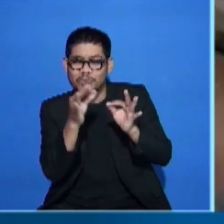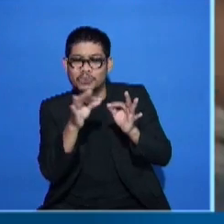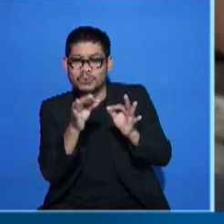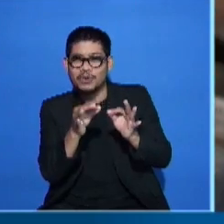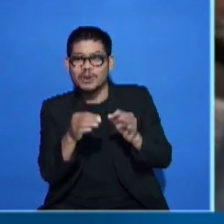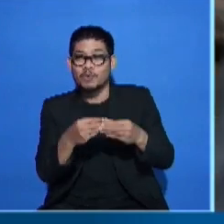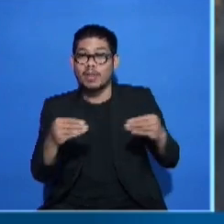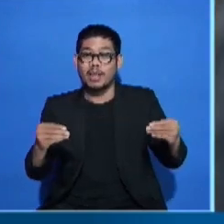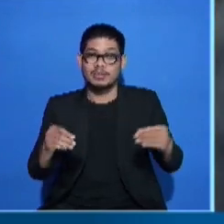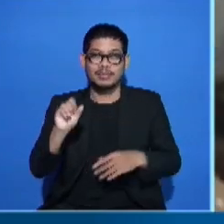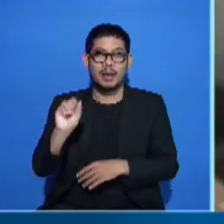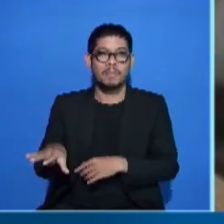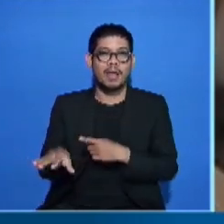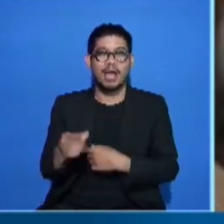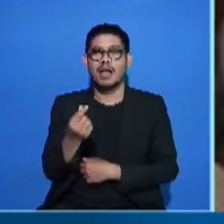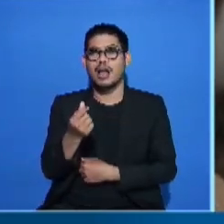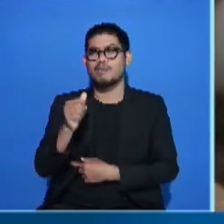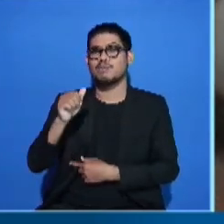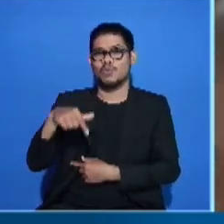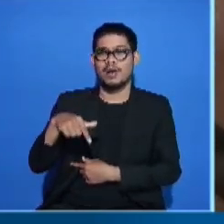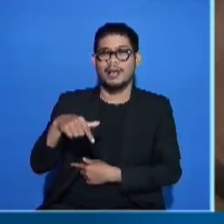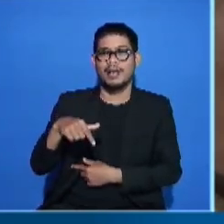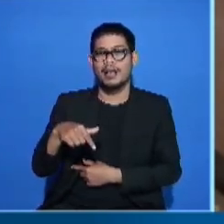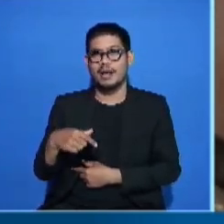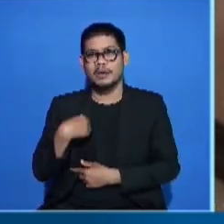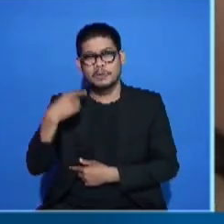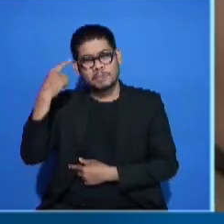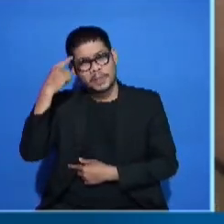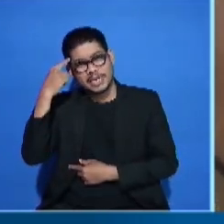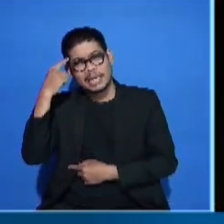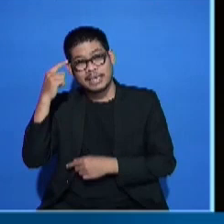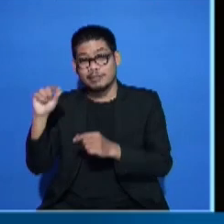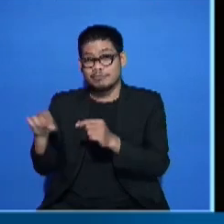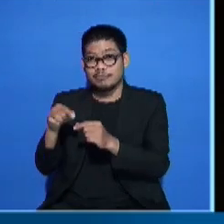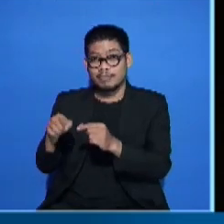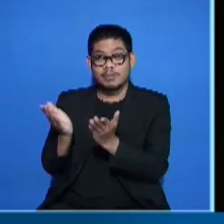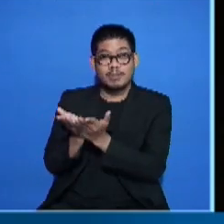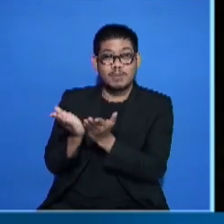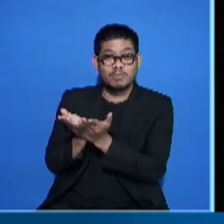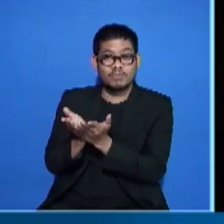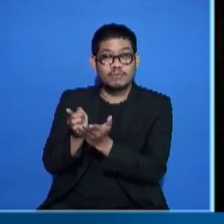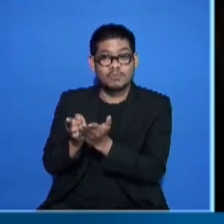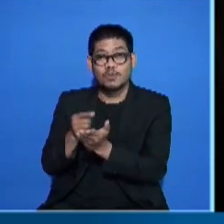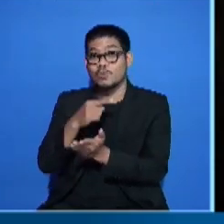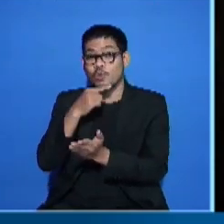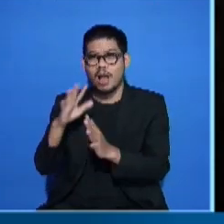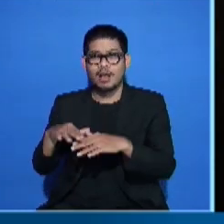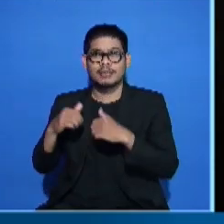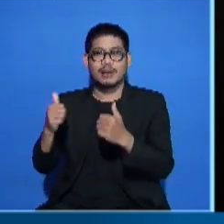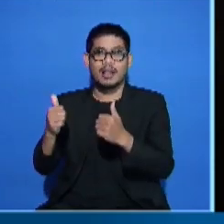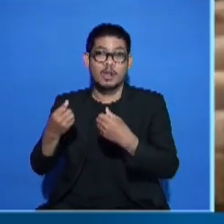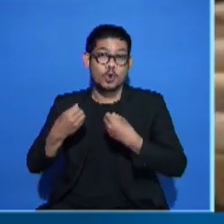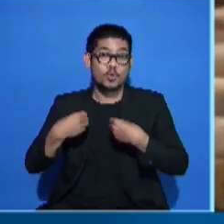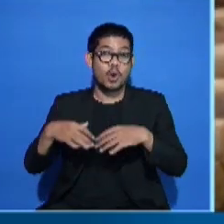baku limbah kayu lebih murah biayanya kemudian Harry memilih membuat kerajinan kayu tanpa disangka hasil produksi kerajinannya